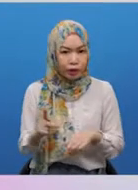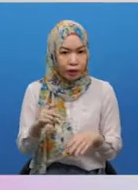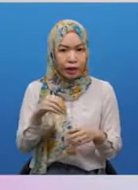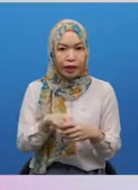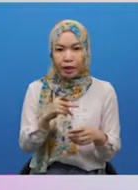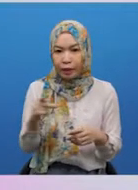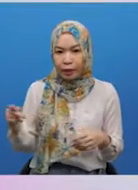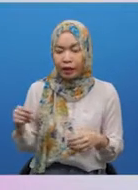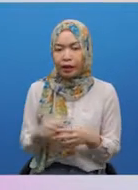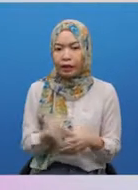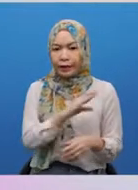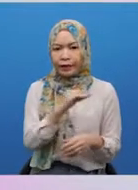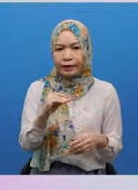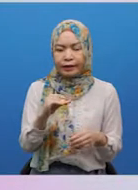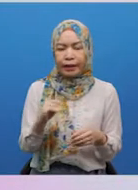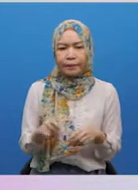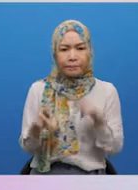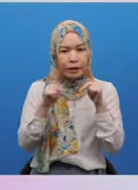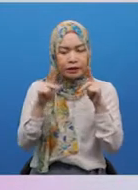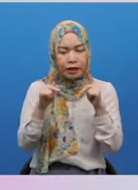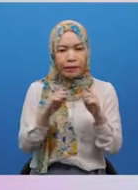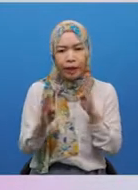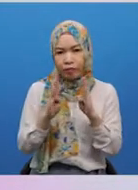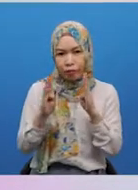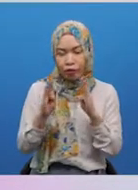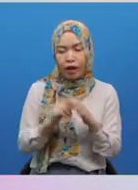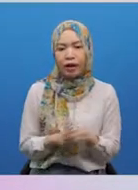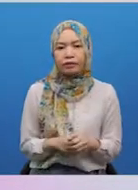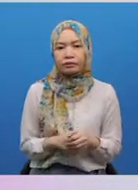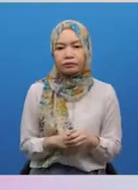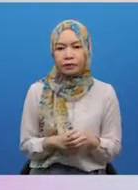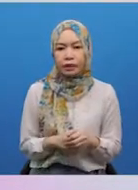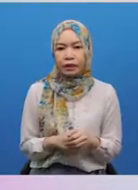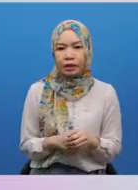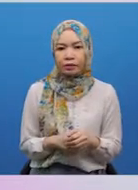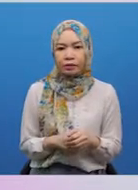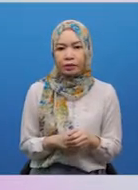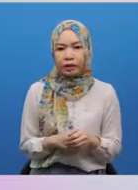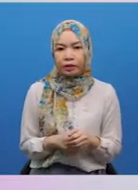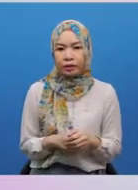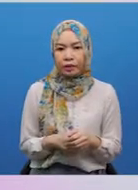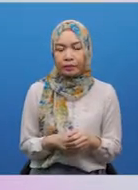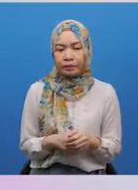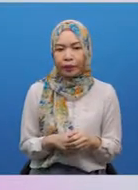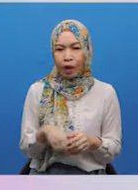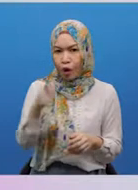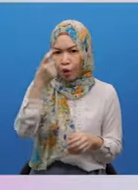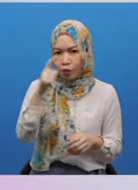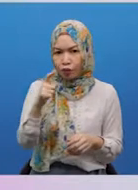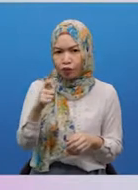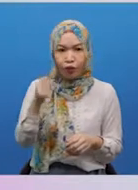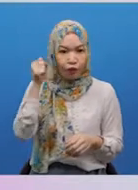atau percakapan untuk menguatkan maksud percakapan dan mempertajam